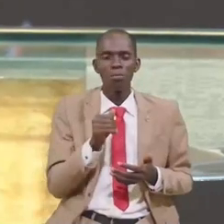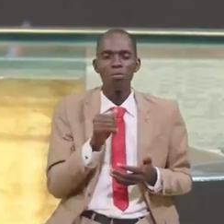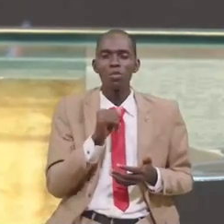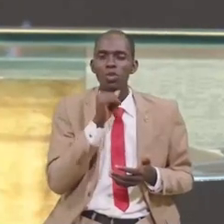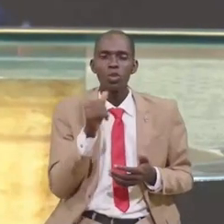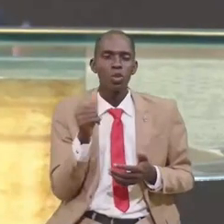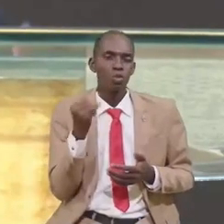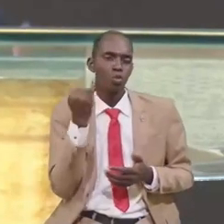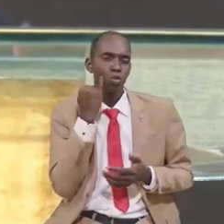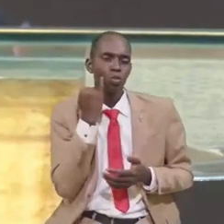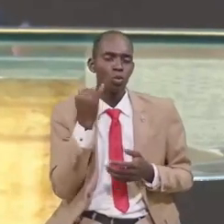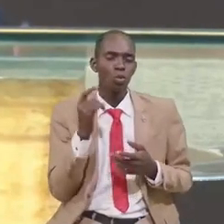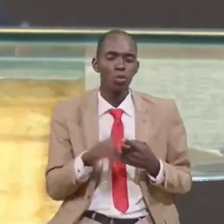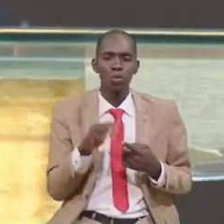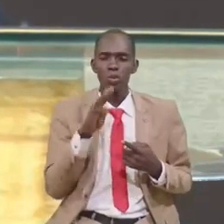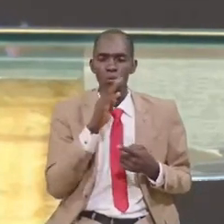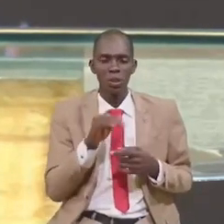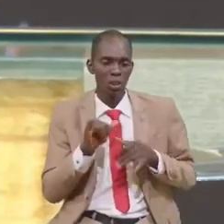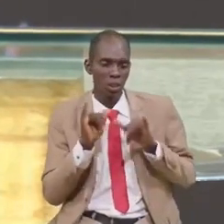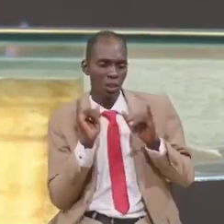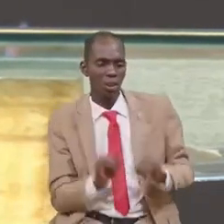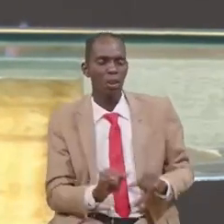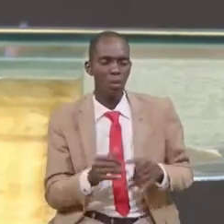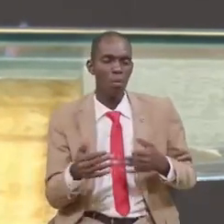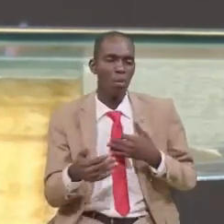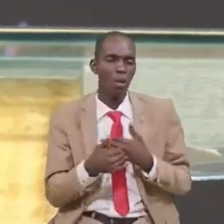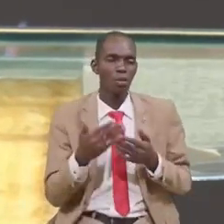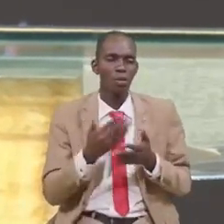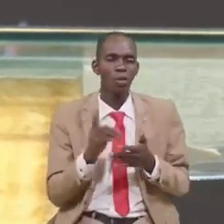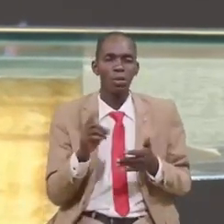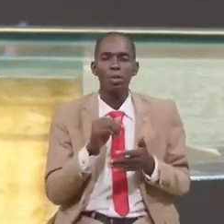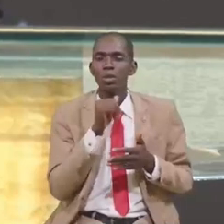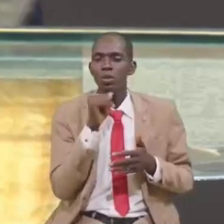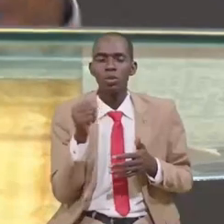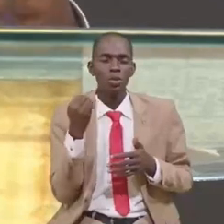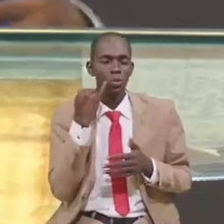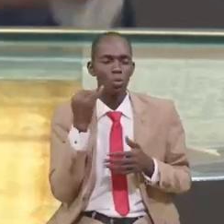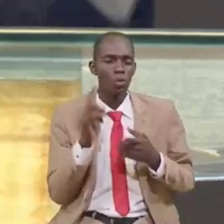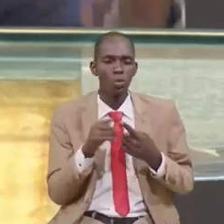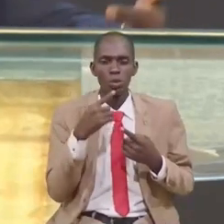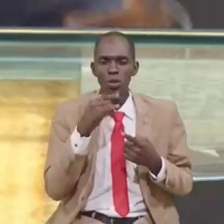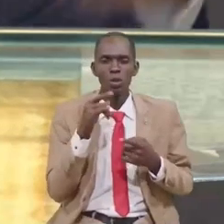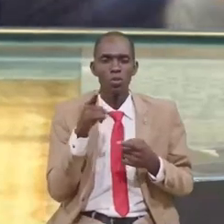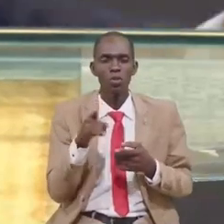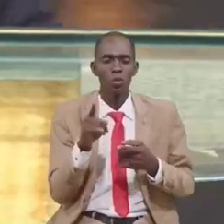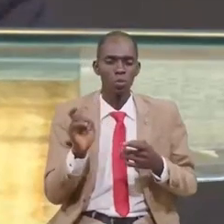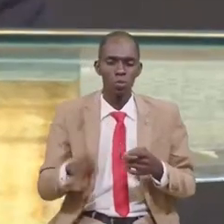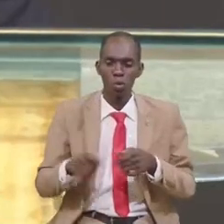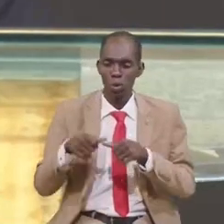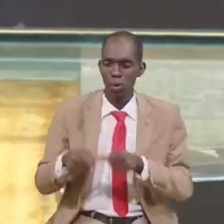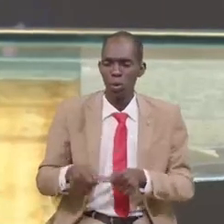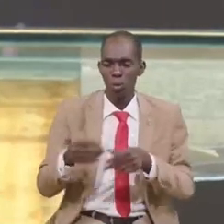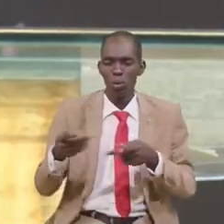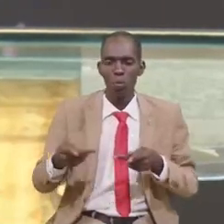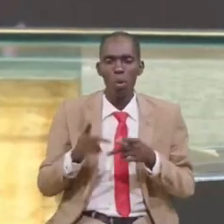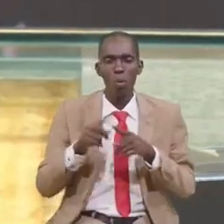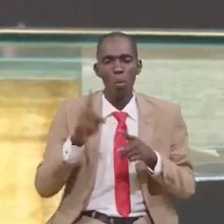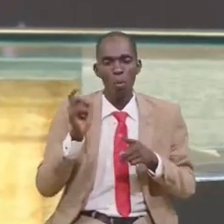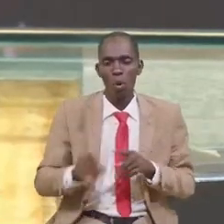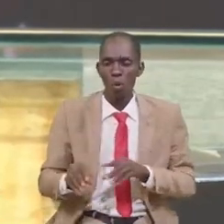ne dois pas être stationnaire, je ne dois pas me sédentariser, je dois me déplacer, aller de